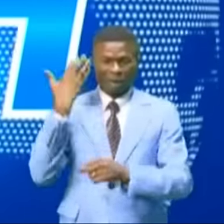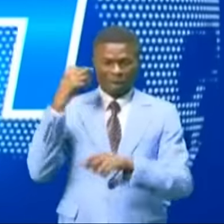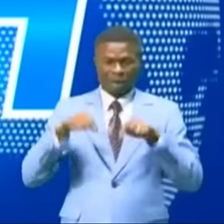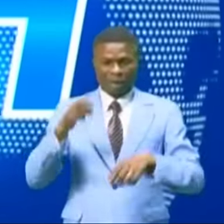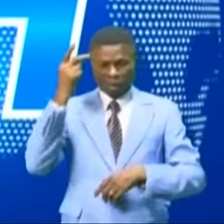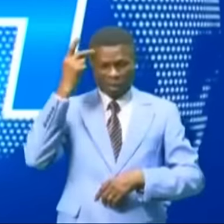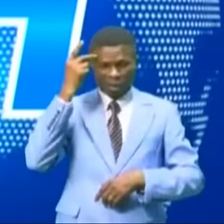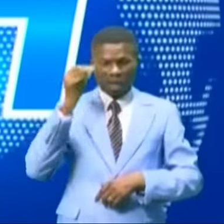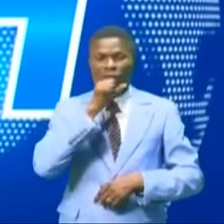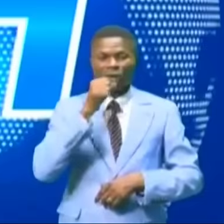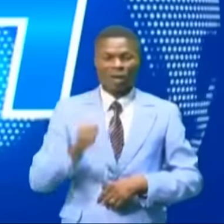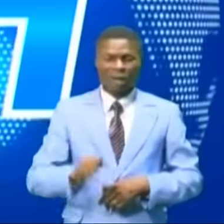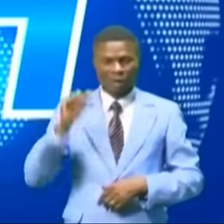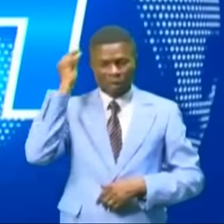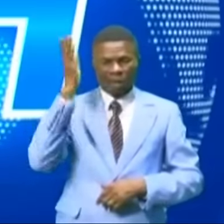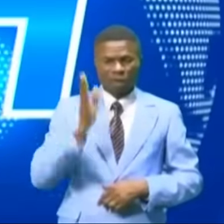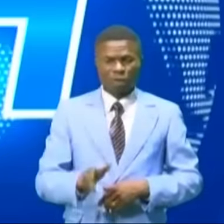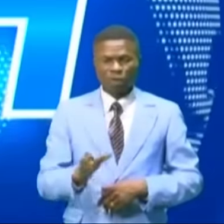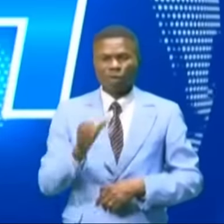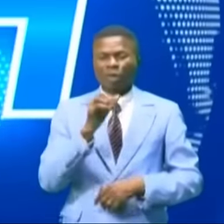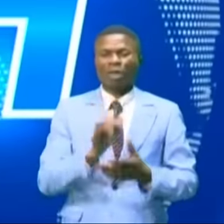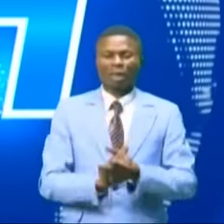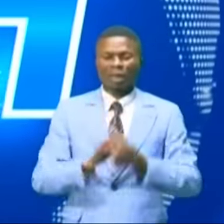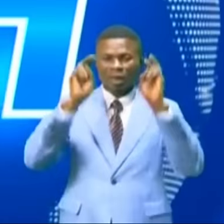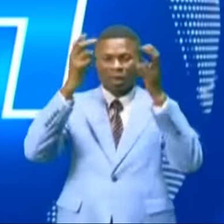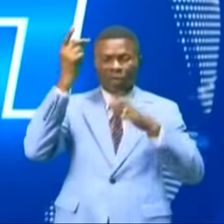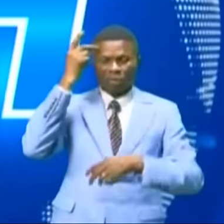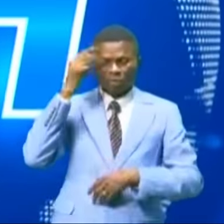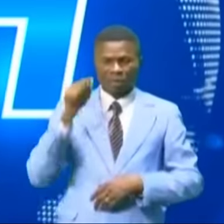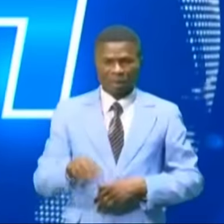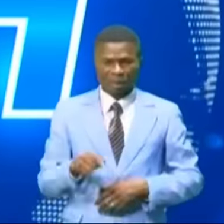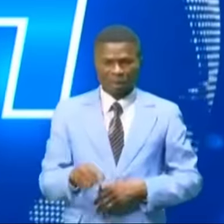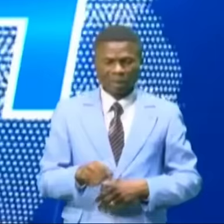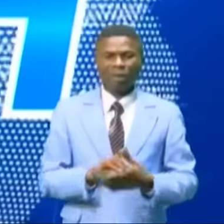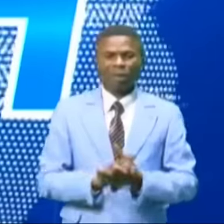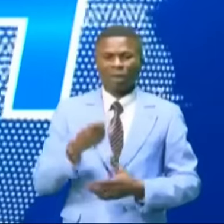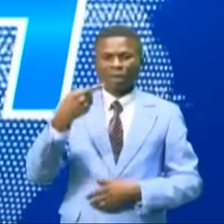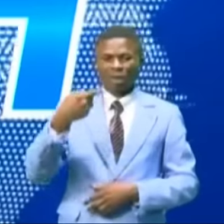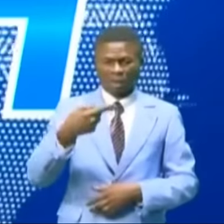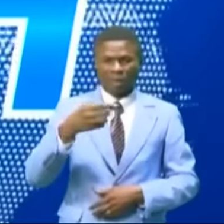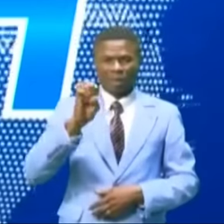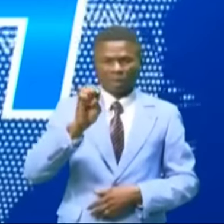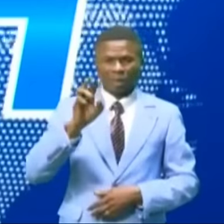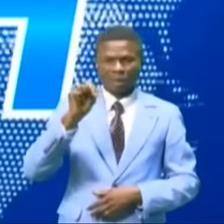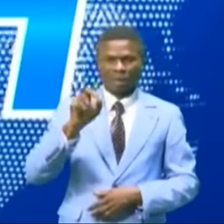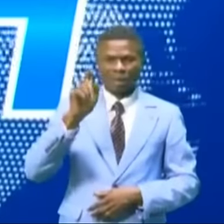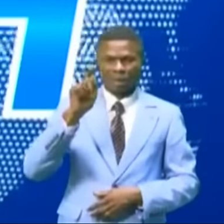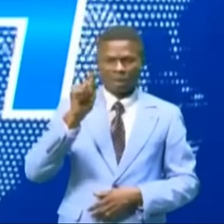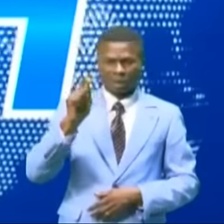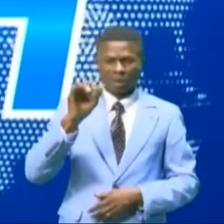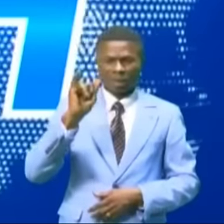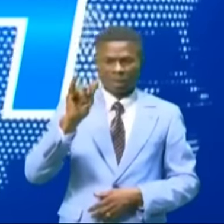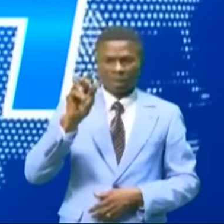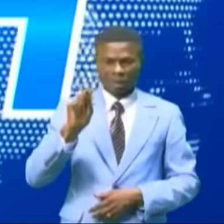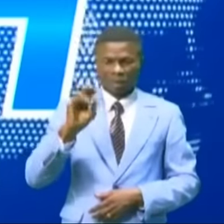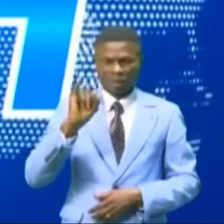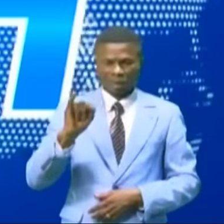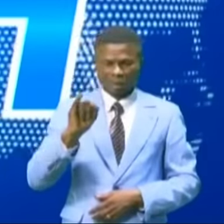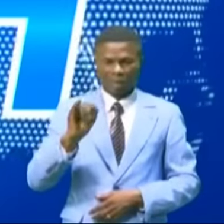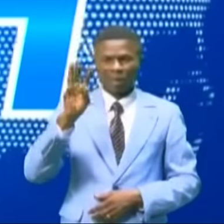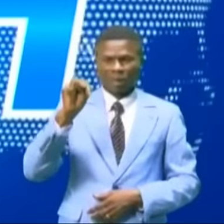Kinshasa par le gouverneur de la ville sortant, Jean Tiningo Bilambaka. Suivez les détails avec